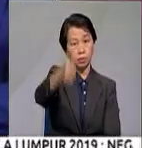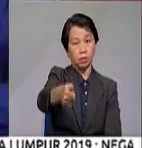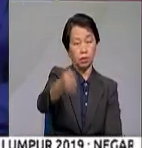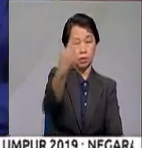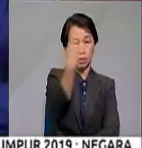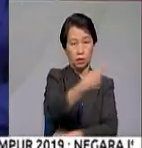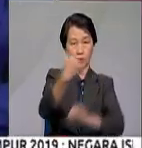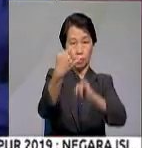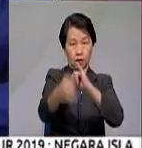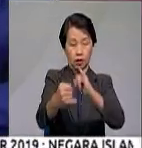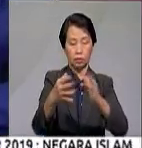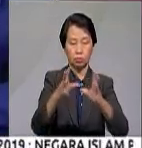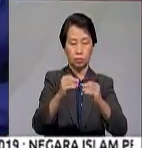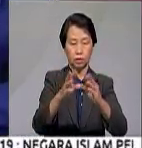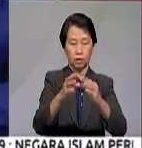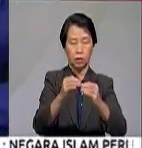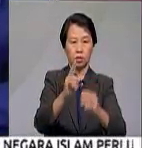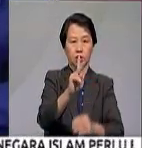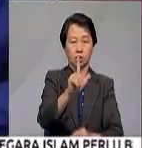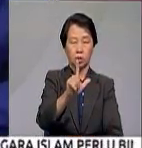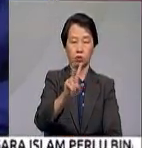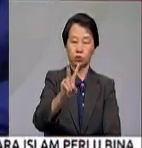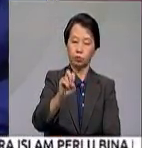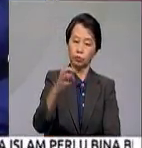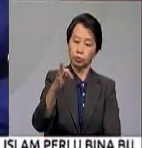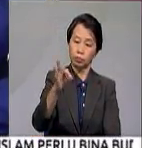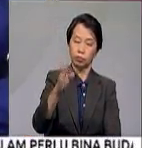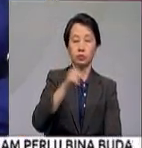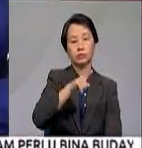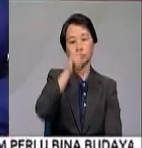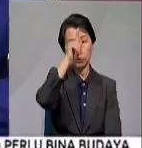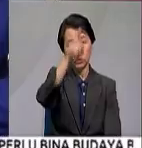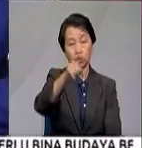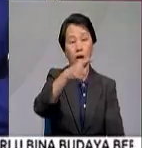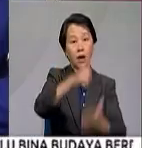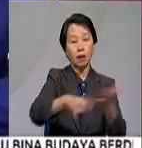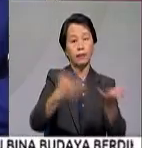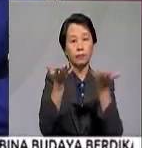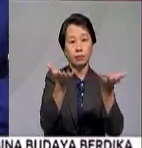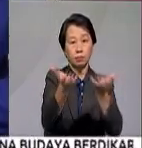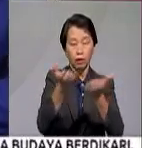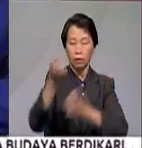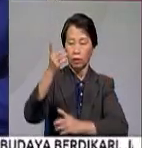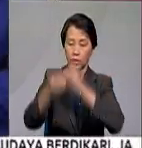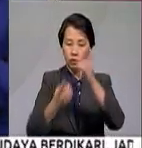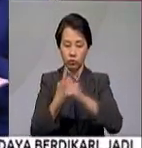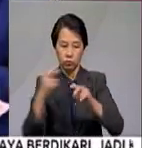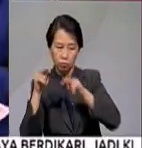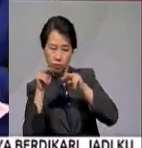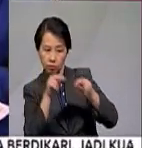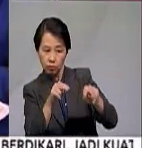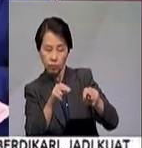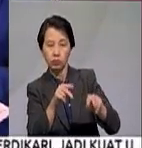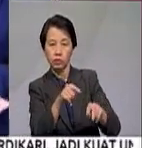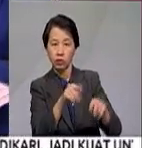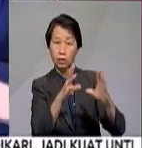hari terakhir bagi sidang kemuncak Kuala Lumpur 2019 yang pastinya apa yang mahu dunia lihat,